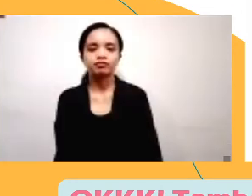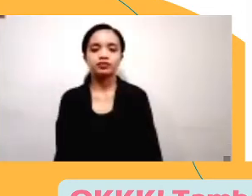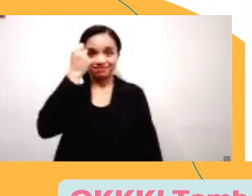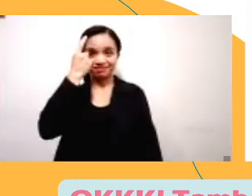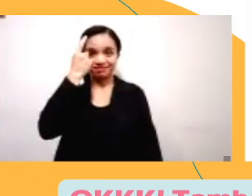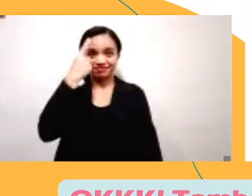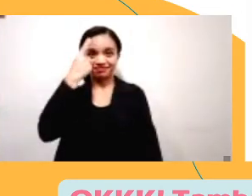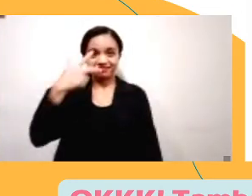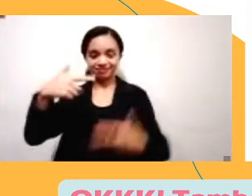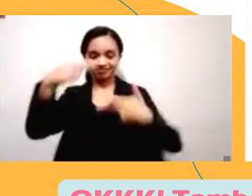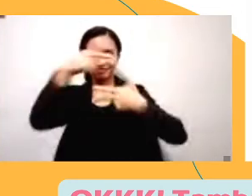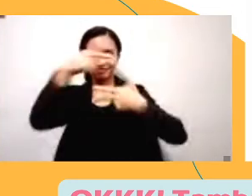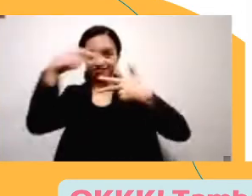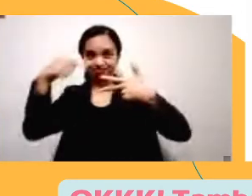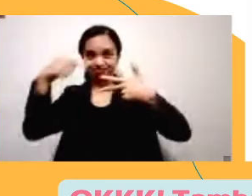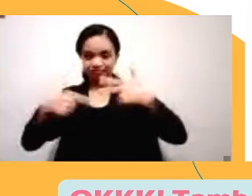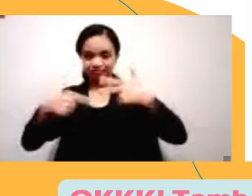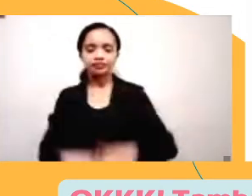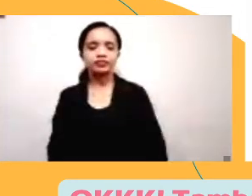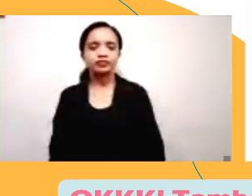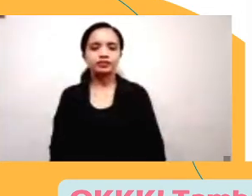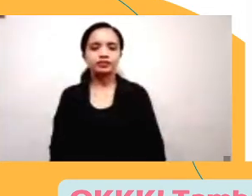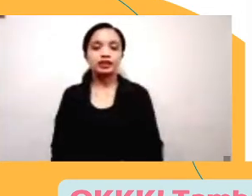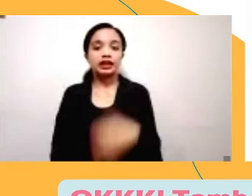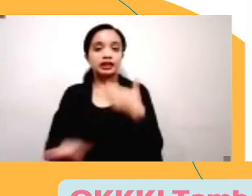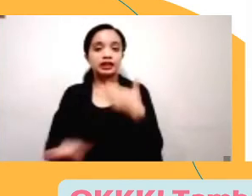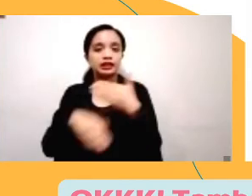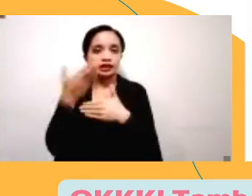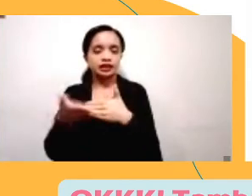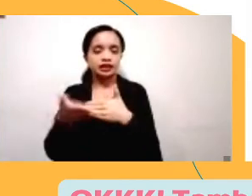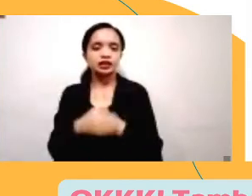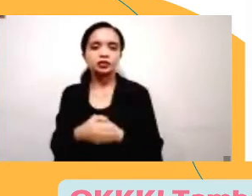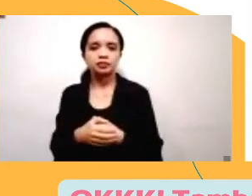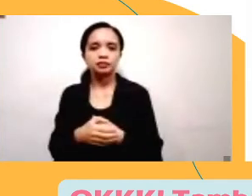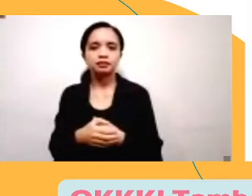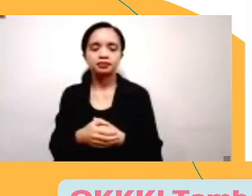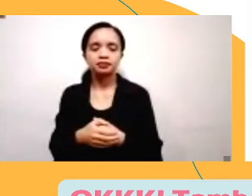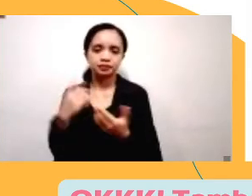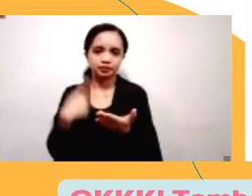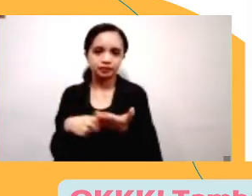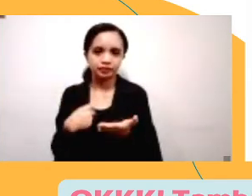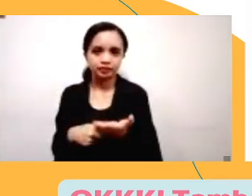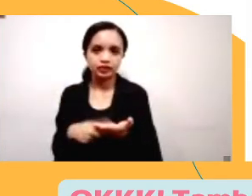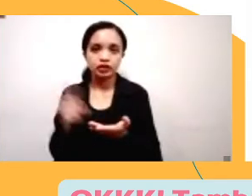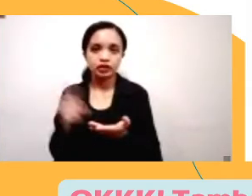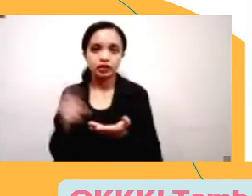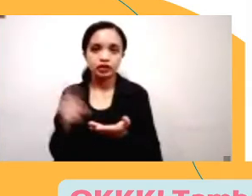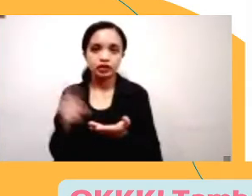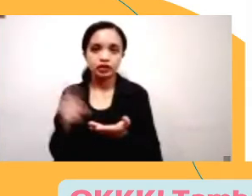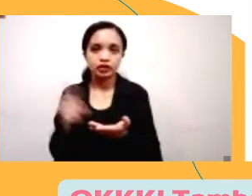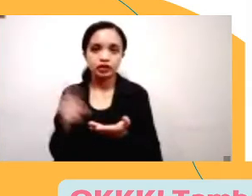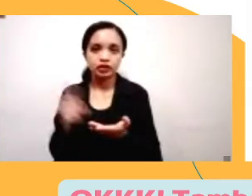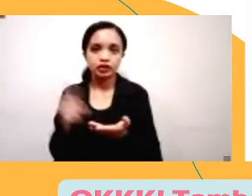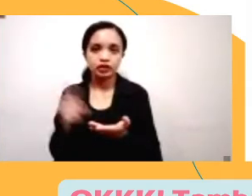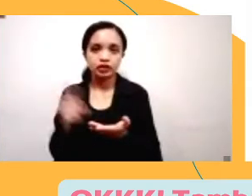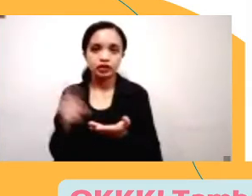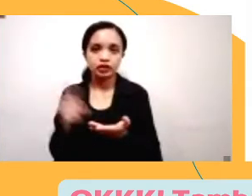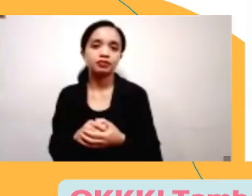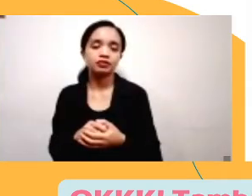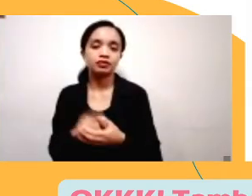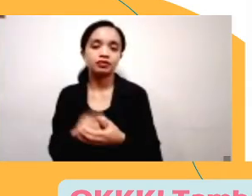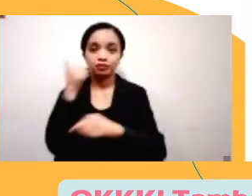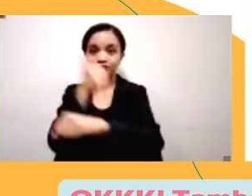yun? No? So para mapunta tayo sa ating pagpapabatid, no, ang iiwanan ko naman sa inyo na assignment